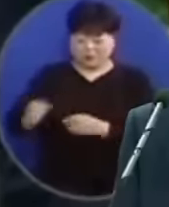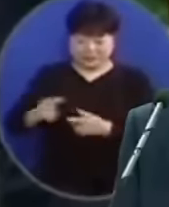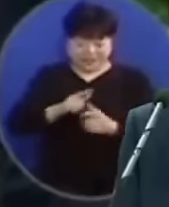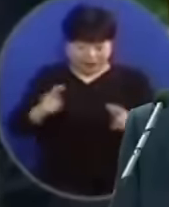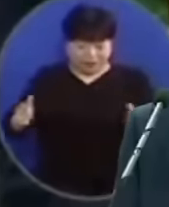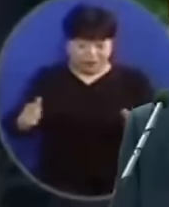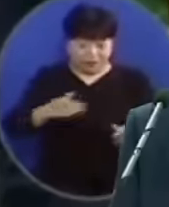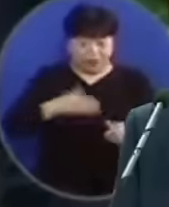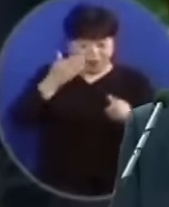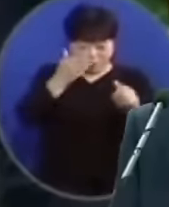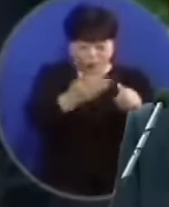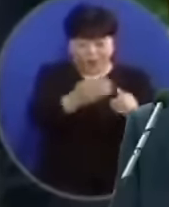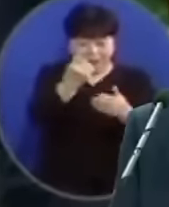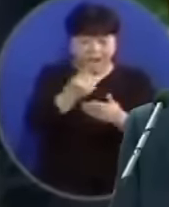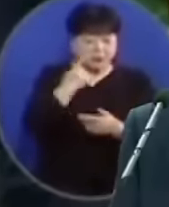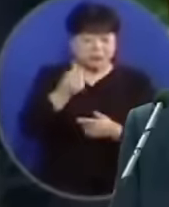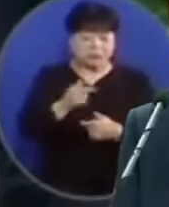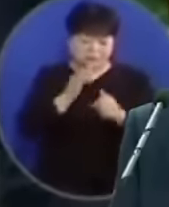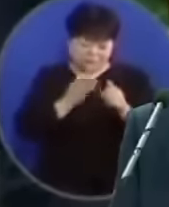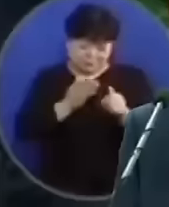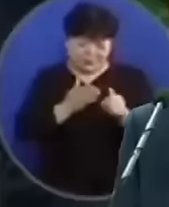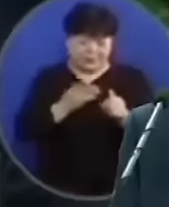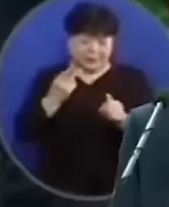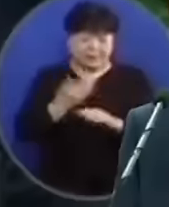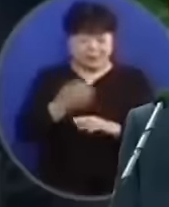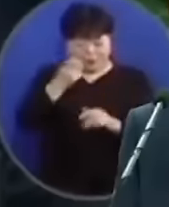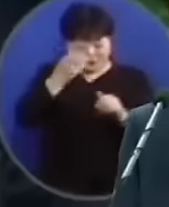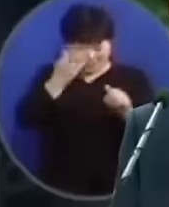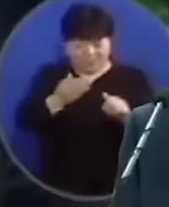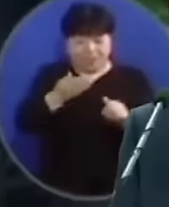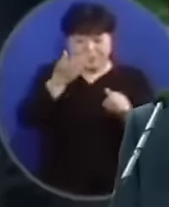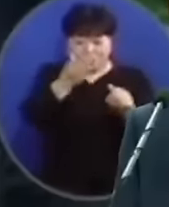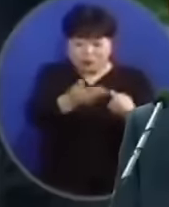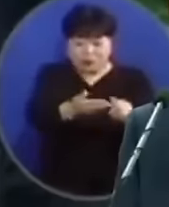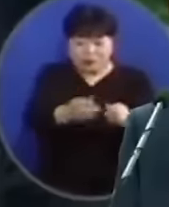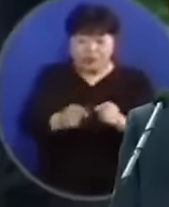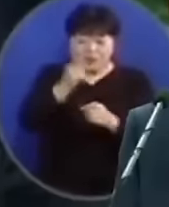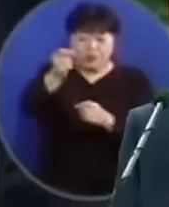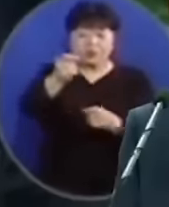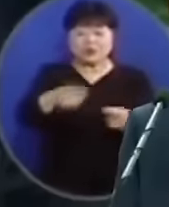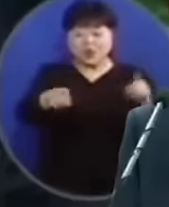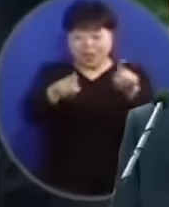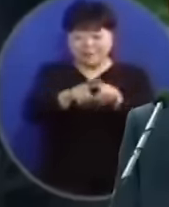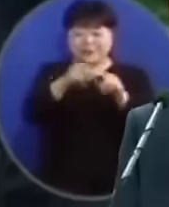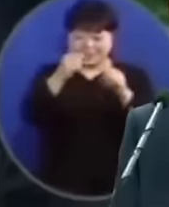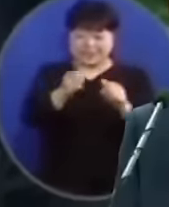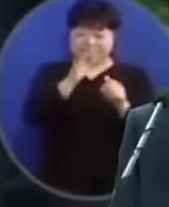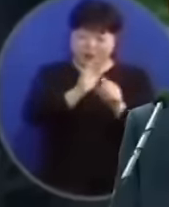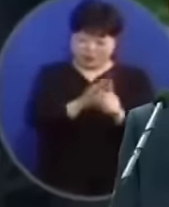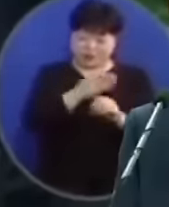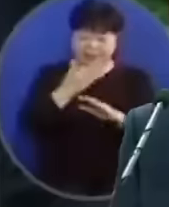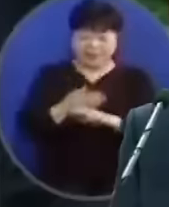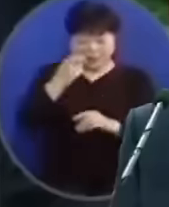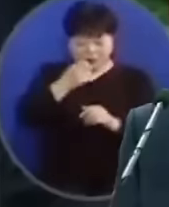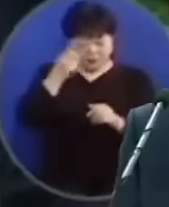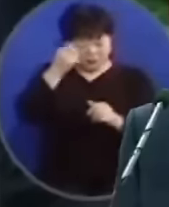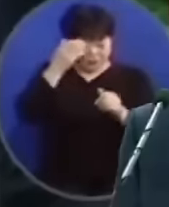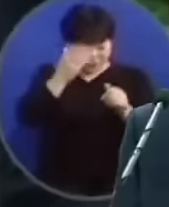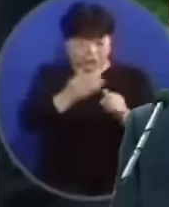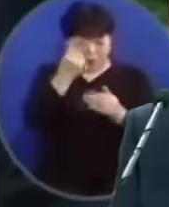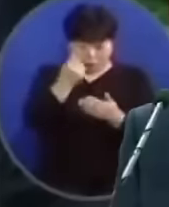않고 너희에게로 오리라. 내가 아버지께 구하겠으니까 또 다른 보혜사를 너에게 주사 영원토록 너희와 함께 있게 하시리라. 다른 보혜사